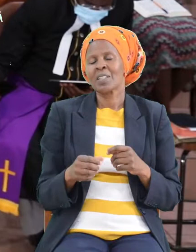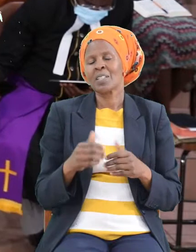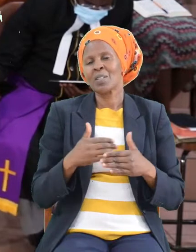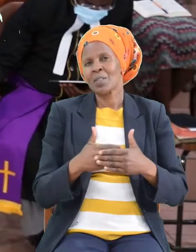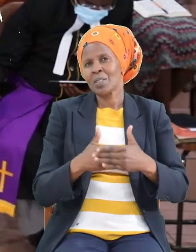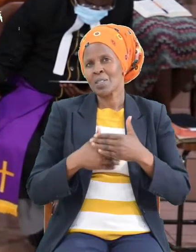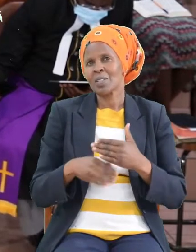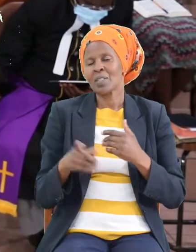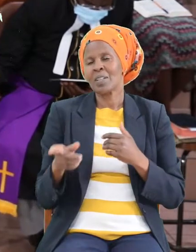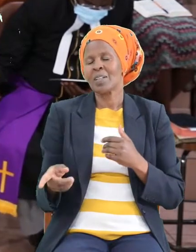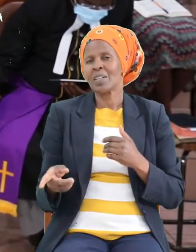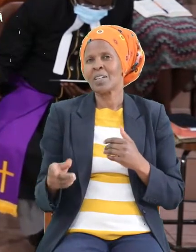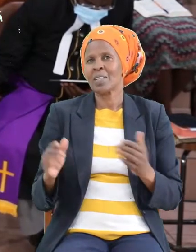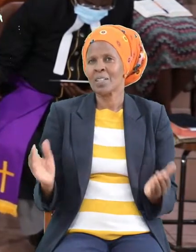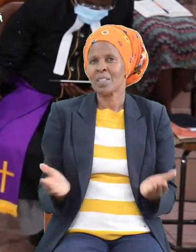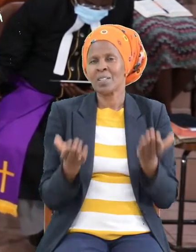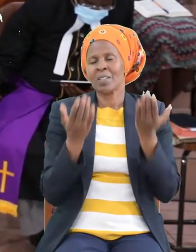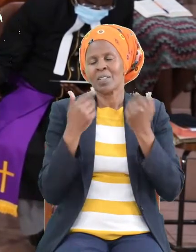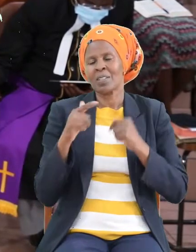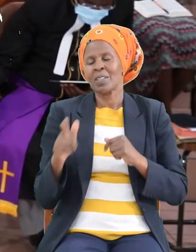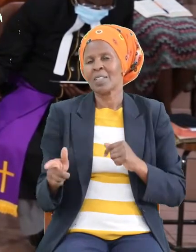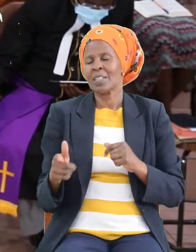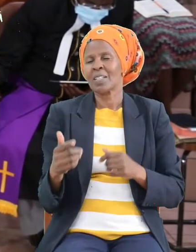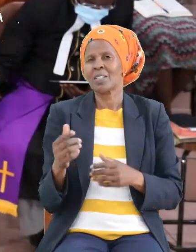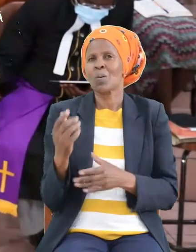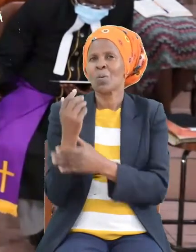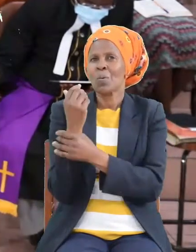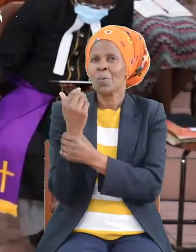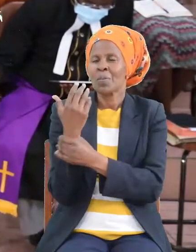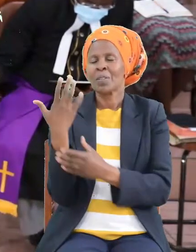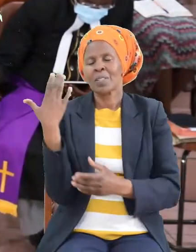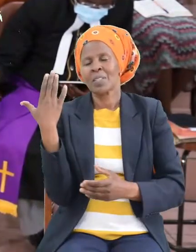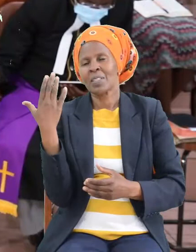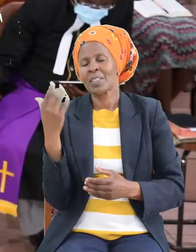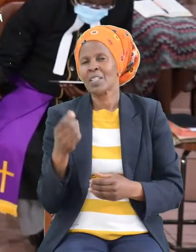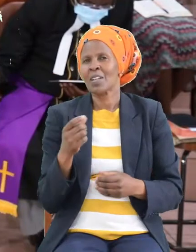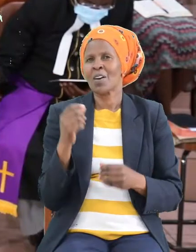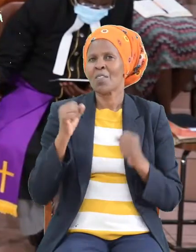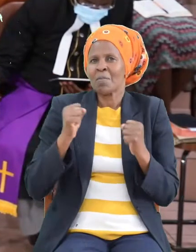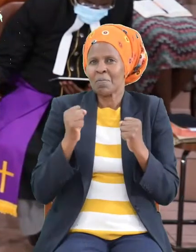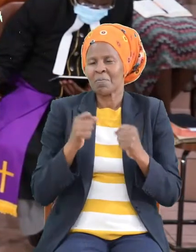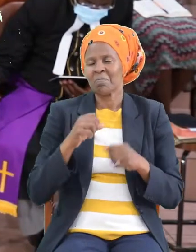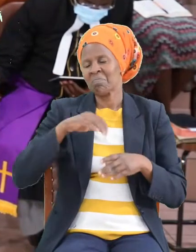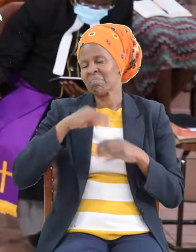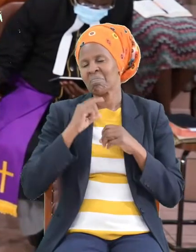Akamkaribia, akamuinua kwa kushika mkono, homa ikamwacha.